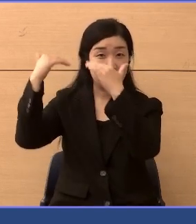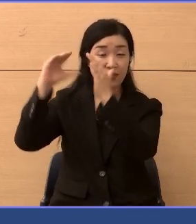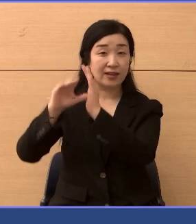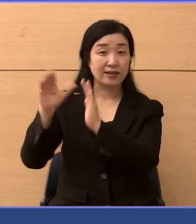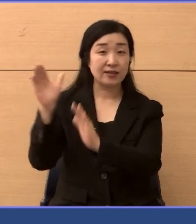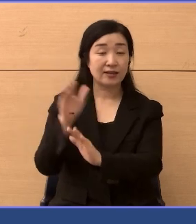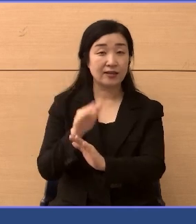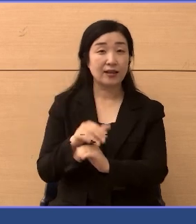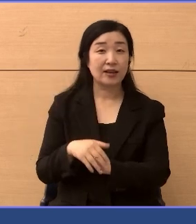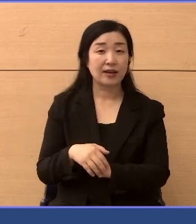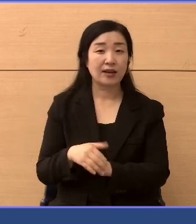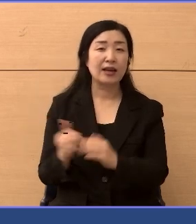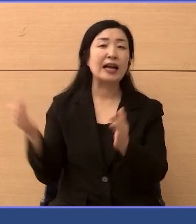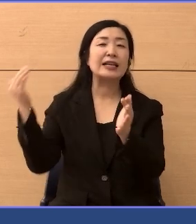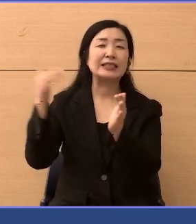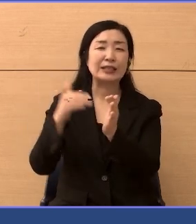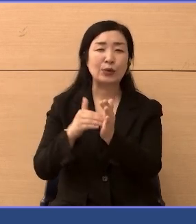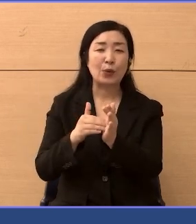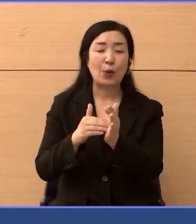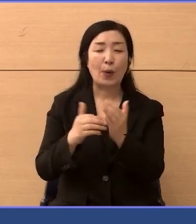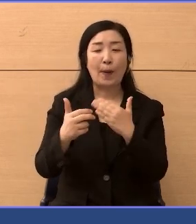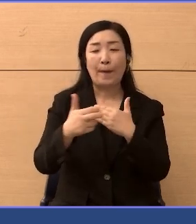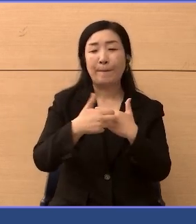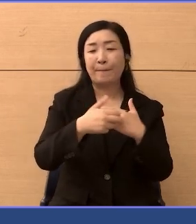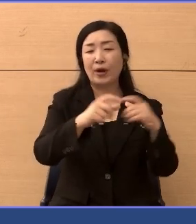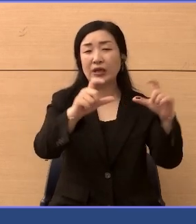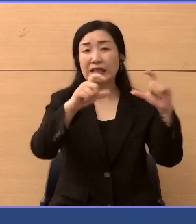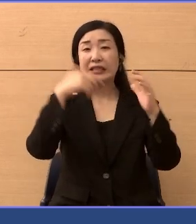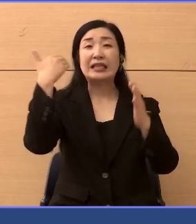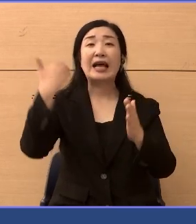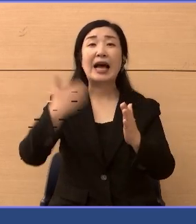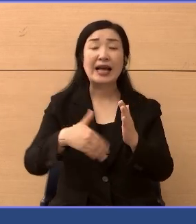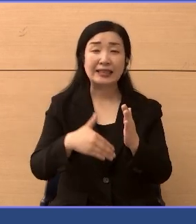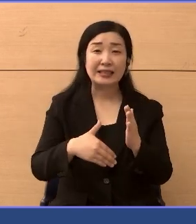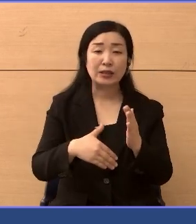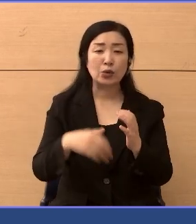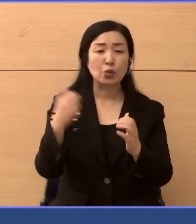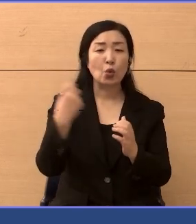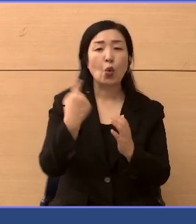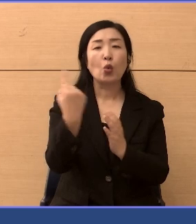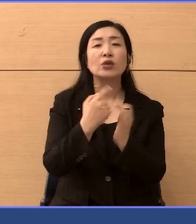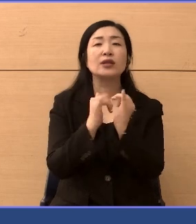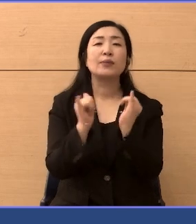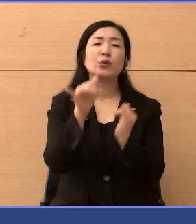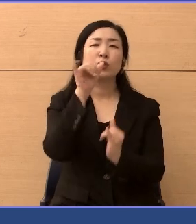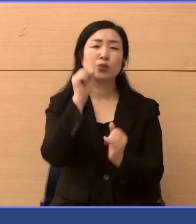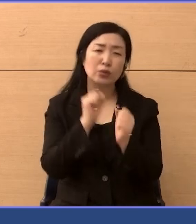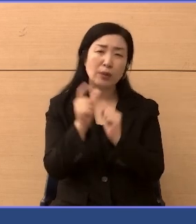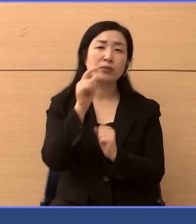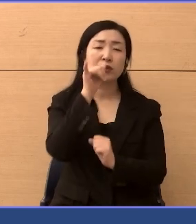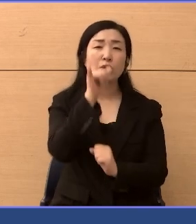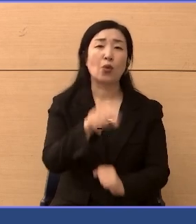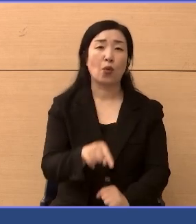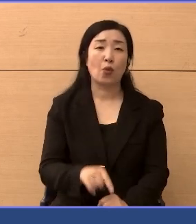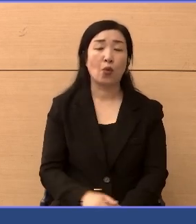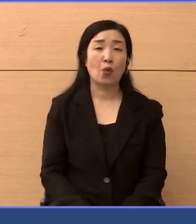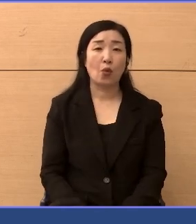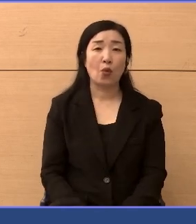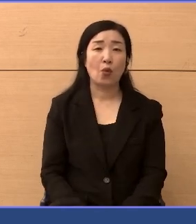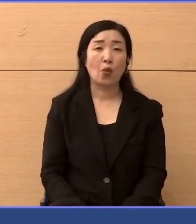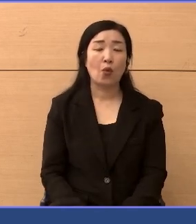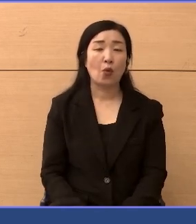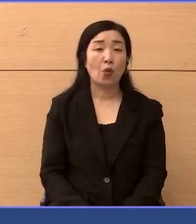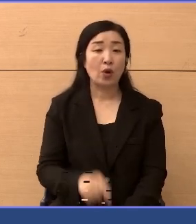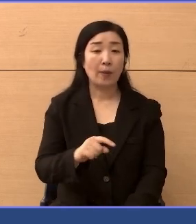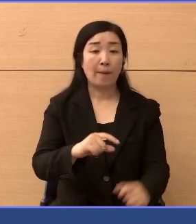사실 my experience, 여기까지도 are often 진단을 very grateful 받지 못하고 for a 오는 사람들이 diagnosis in 있는데요. adult life at 이렇게 whatever age